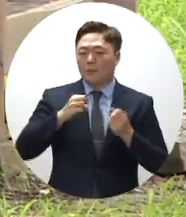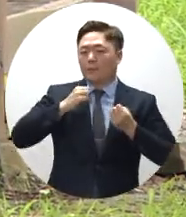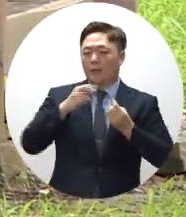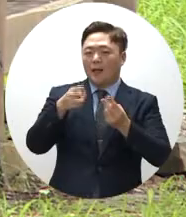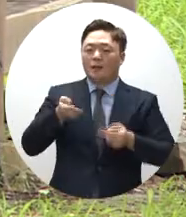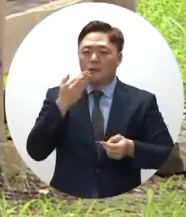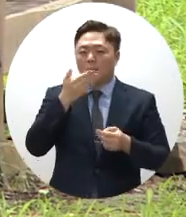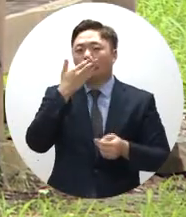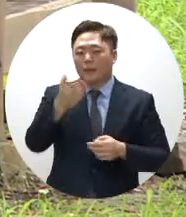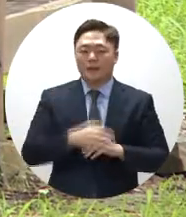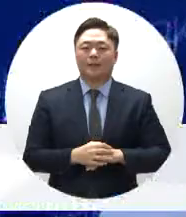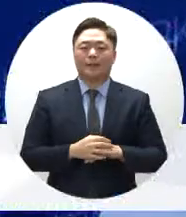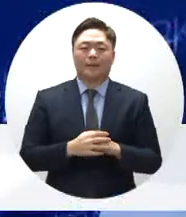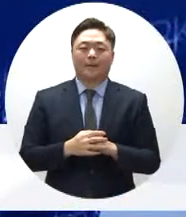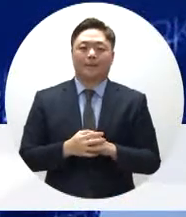음식이 허용됩니다.